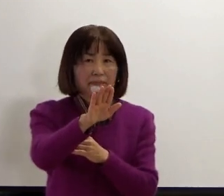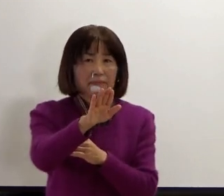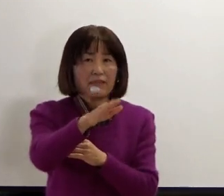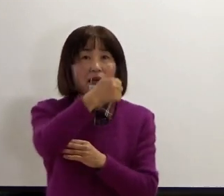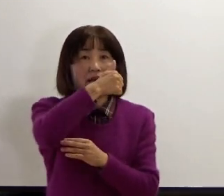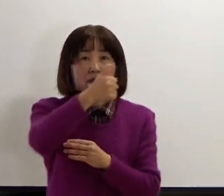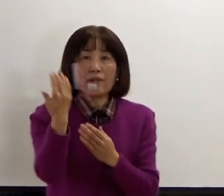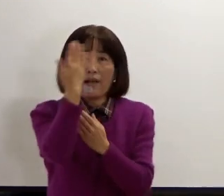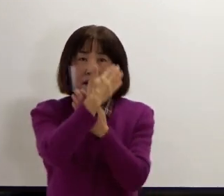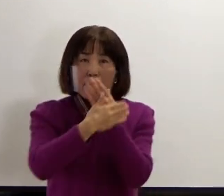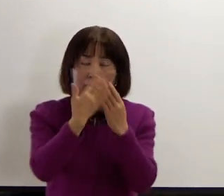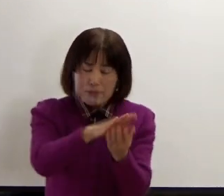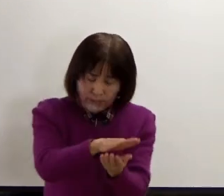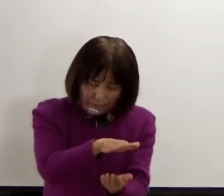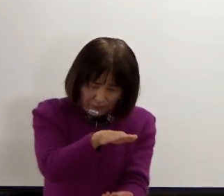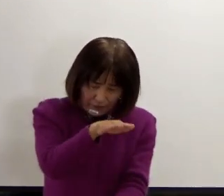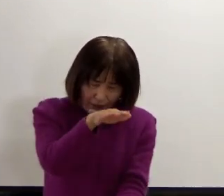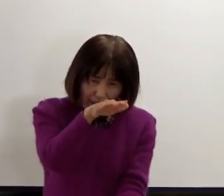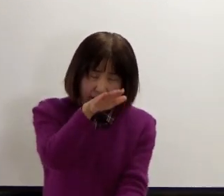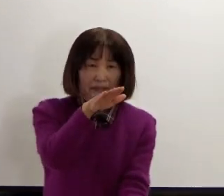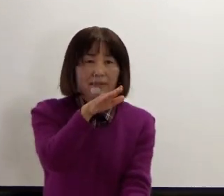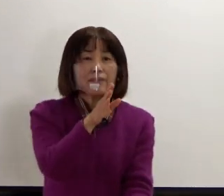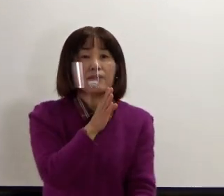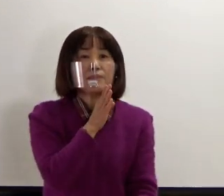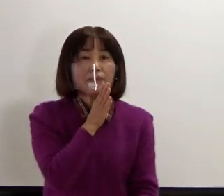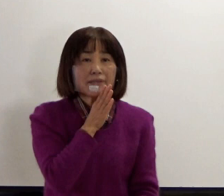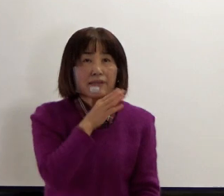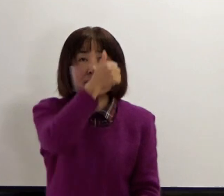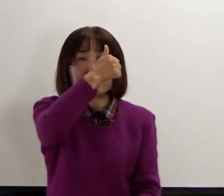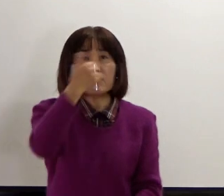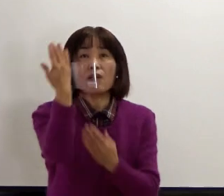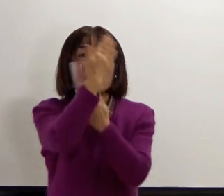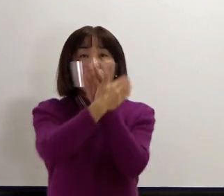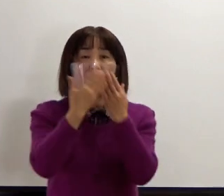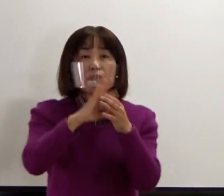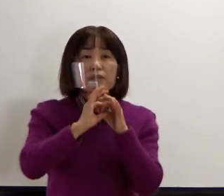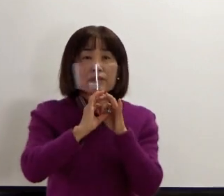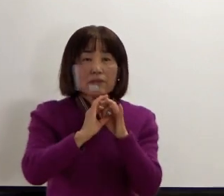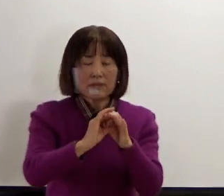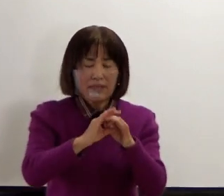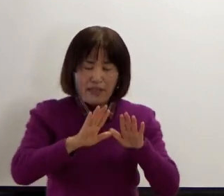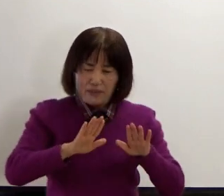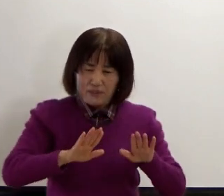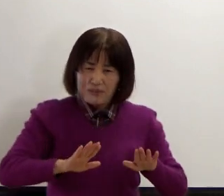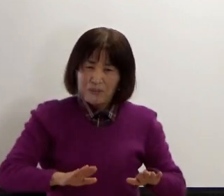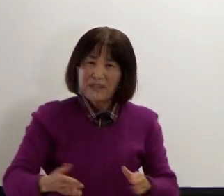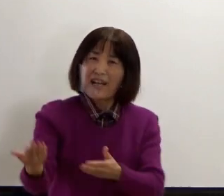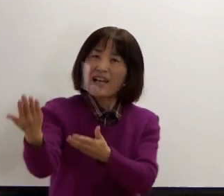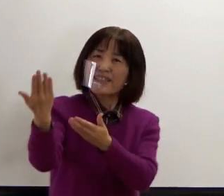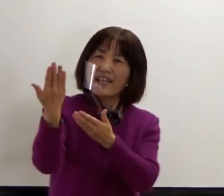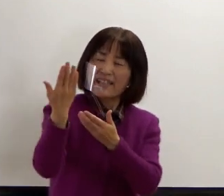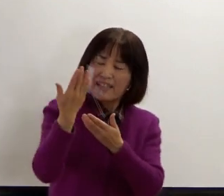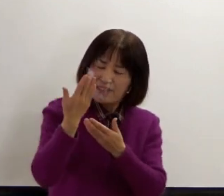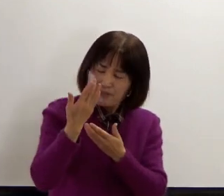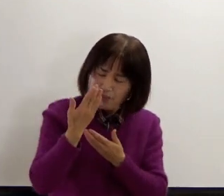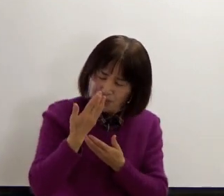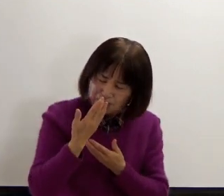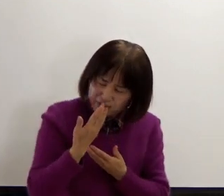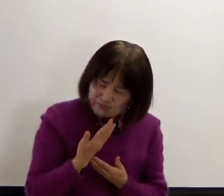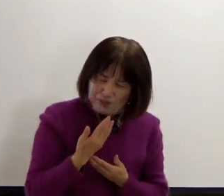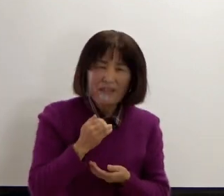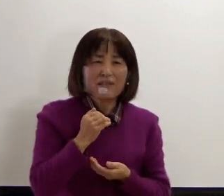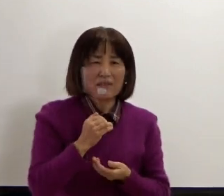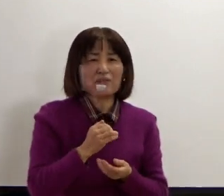意味で、まさにね、主の恵みによって子供が与えられるというようなことを表しているんじゃないでしょうか